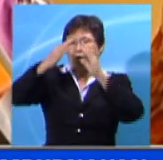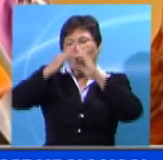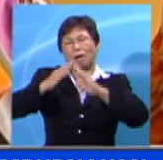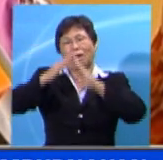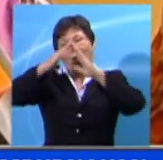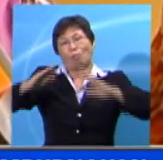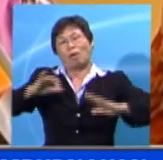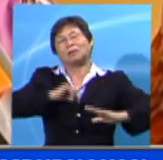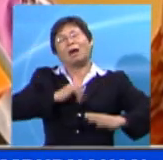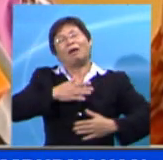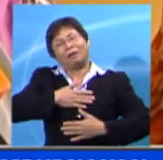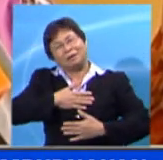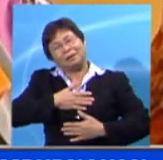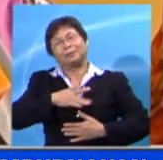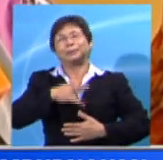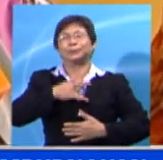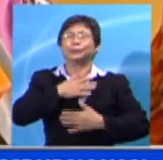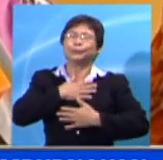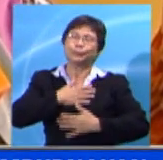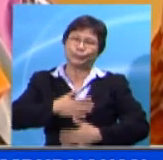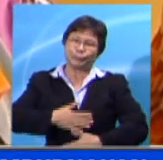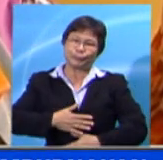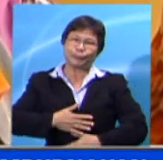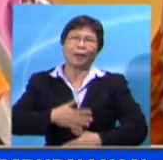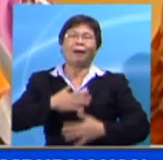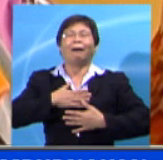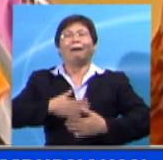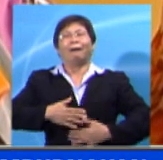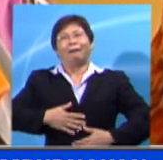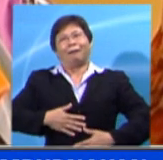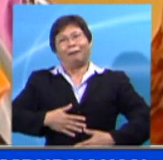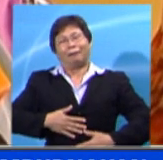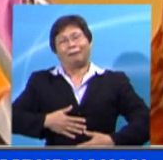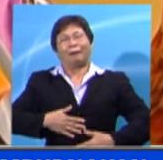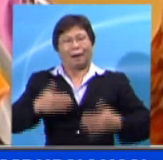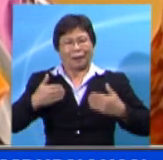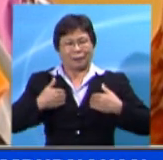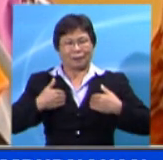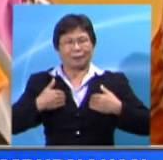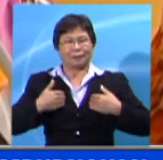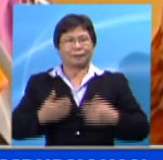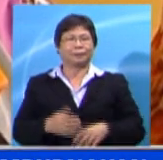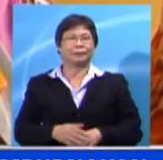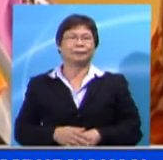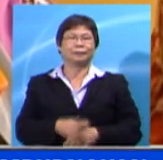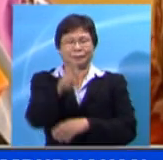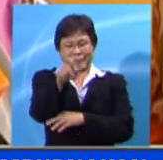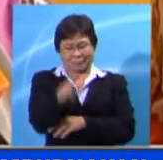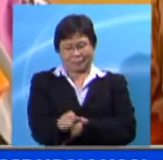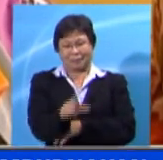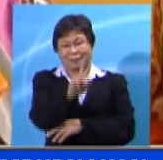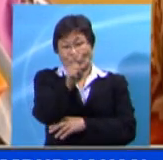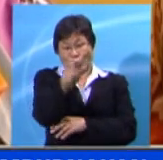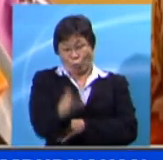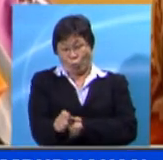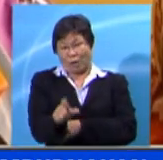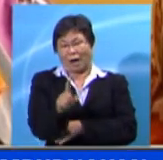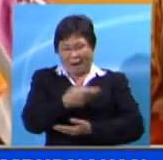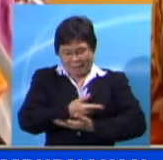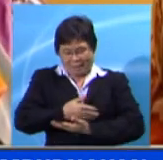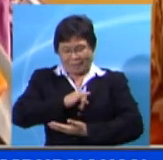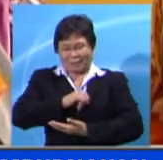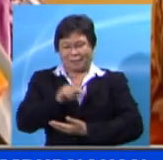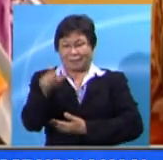lapang Berti adalah daripada satu daripada mangsa tu anak saya dapatal